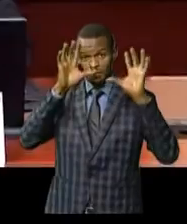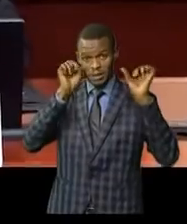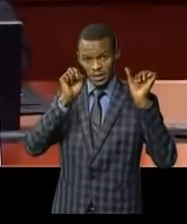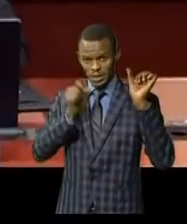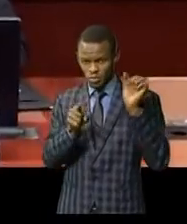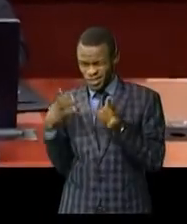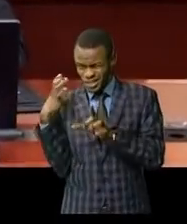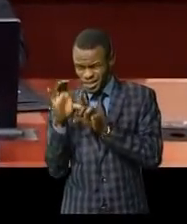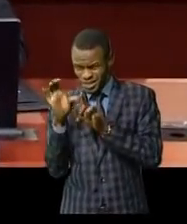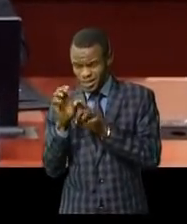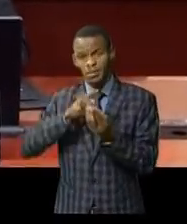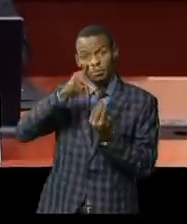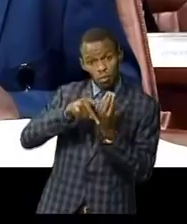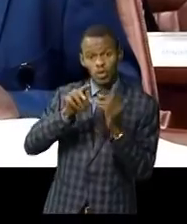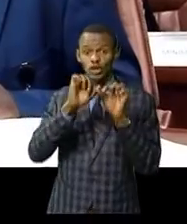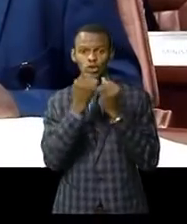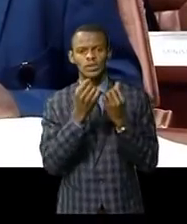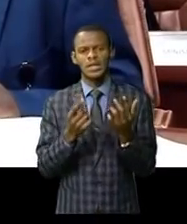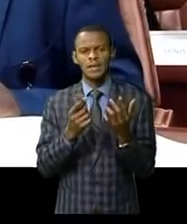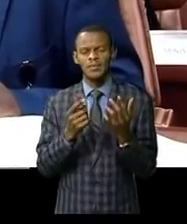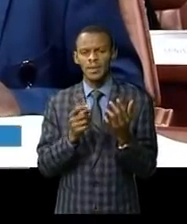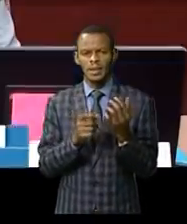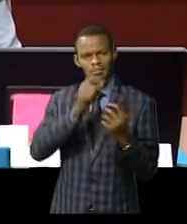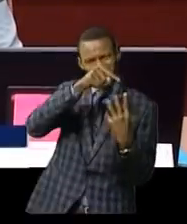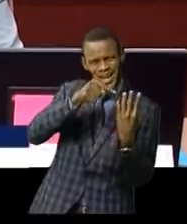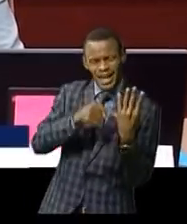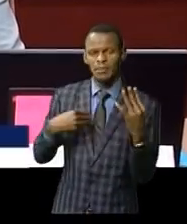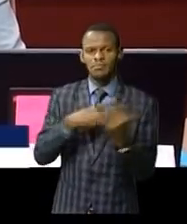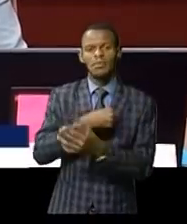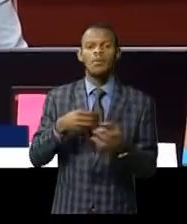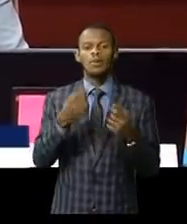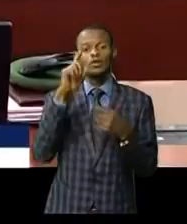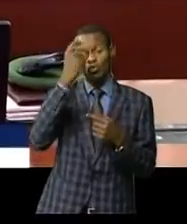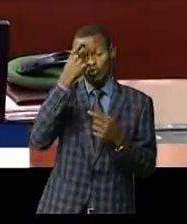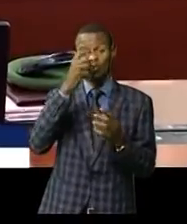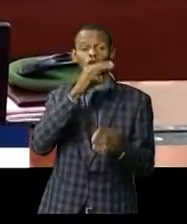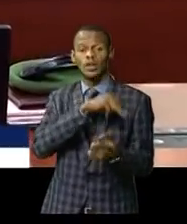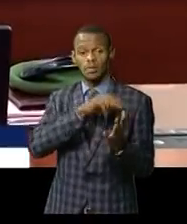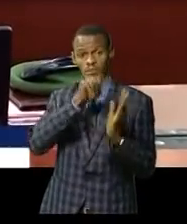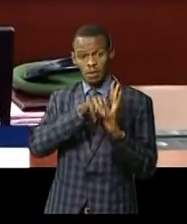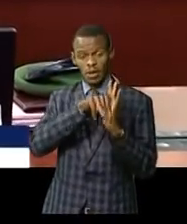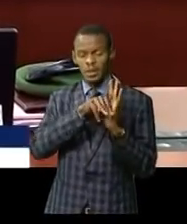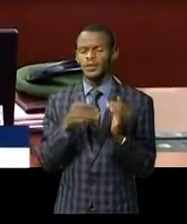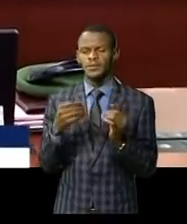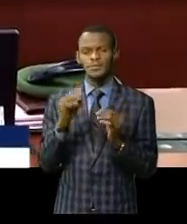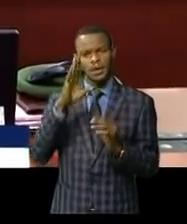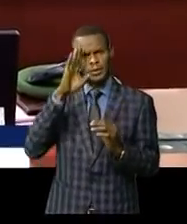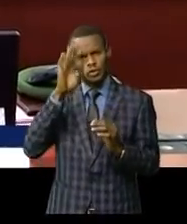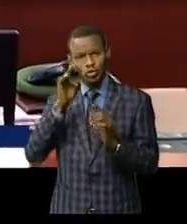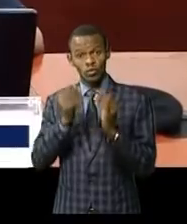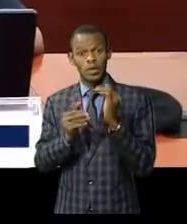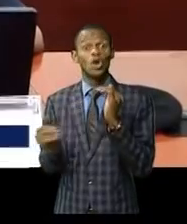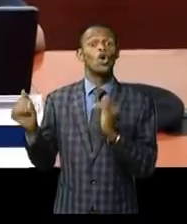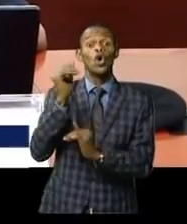progrès social, Olivier Mondongue, quelques membres du gouvernement, des officiers généraux des forces armées de la République démocratique du